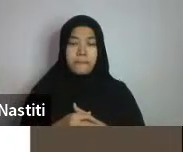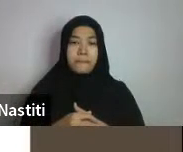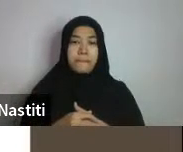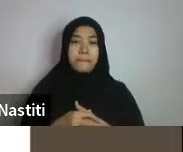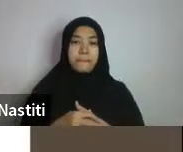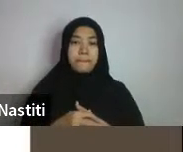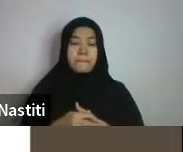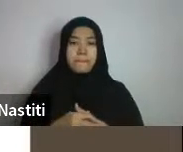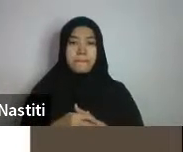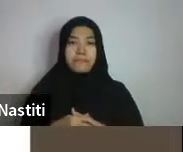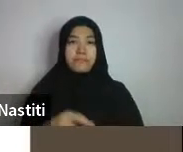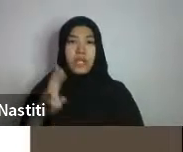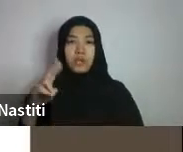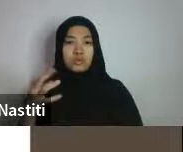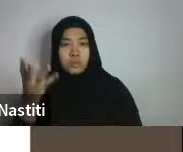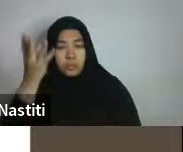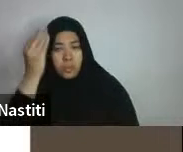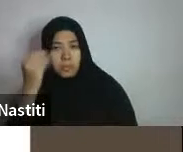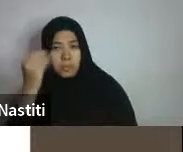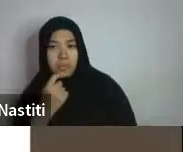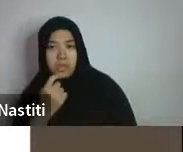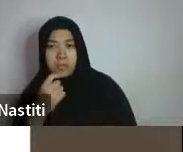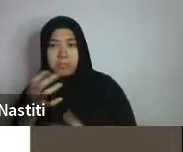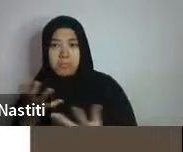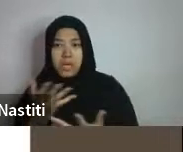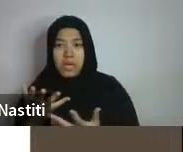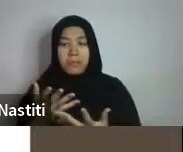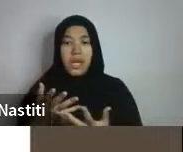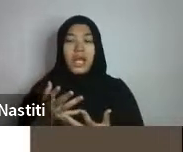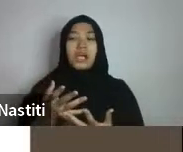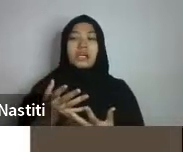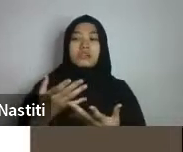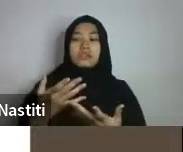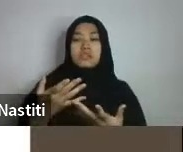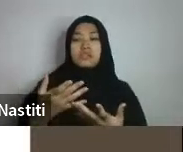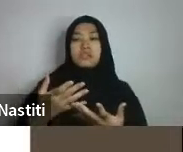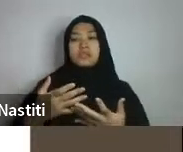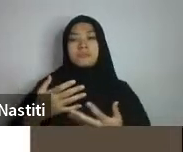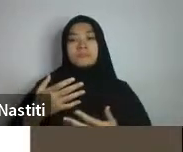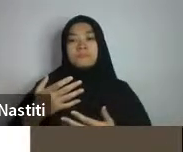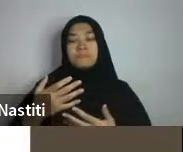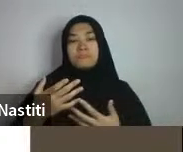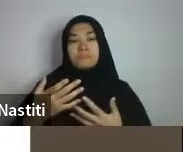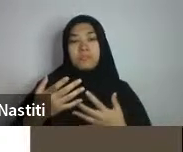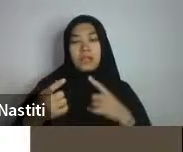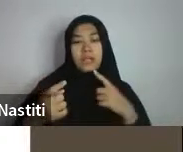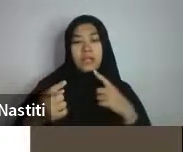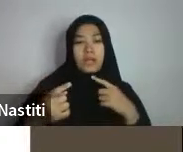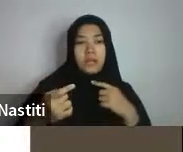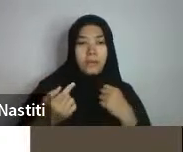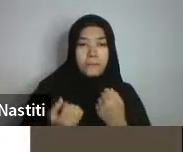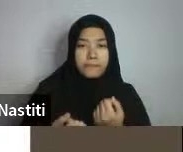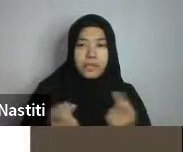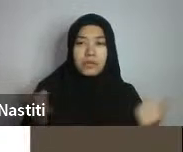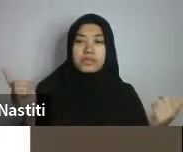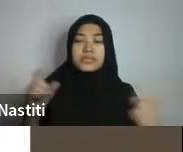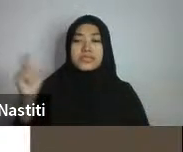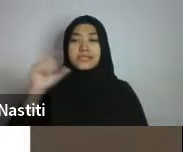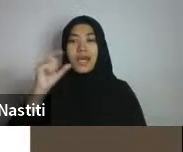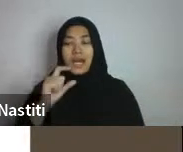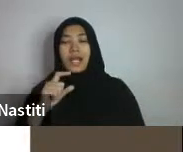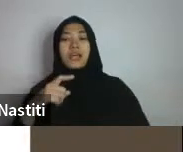secara manusiawi, menyediakan jumlah psikiater, psikolog, dan seterusnya secara merata. Oke, terima kasih